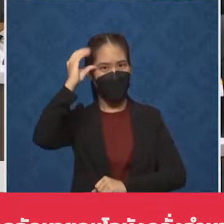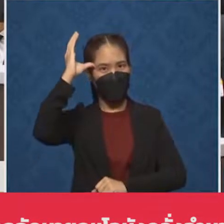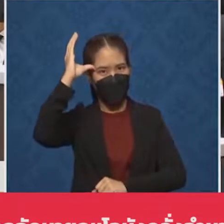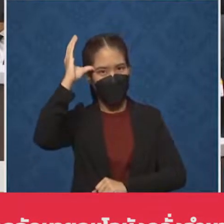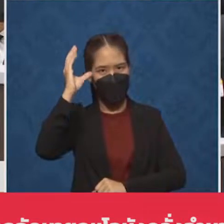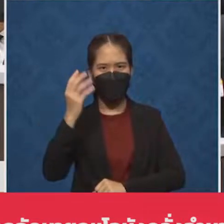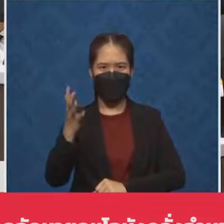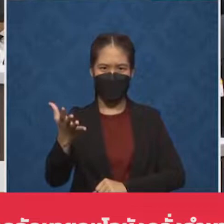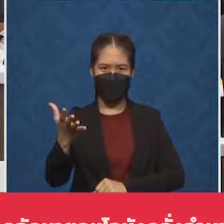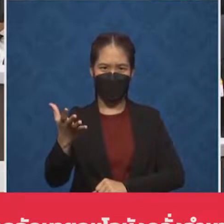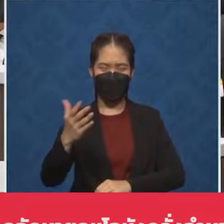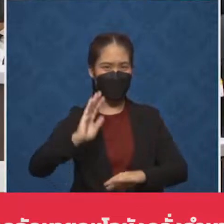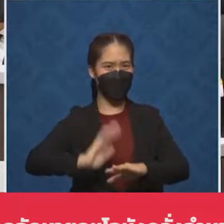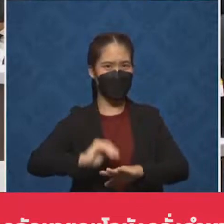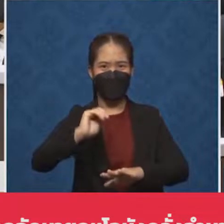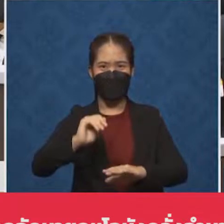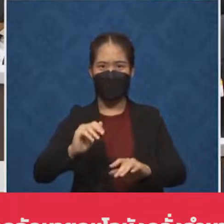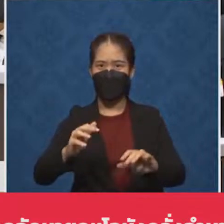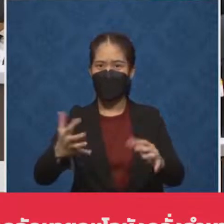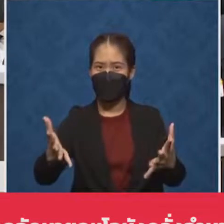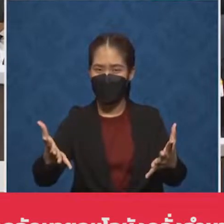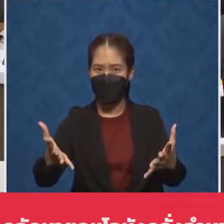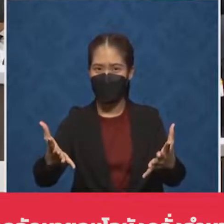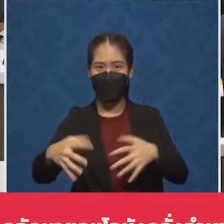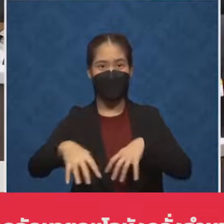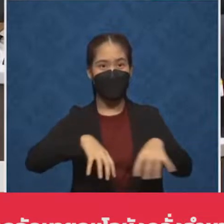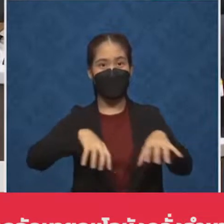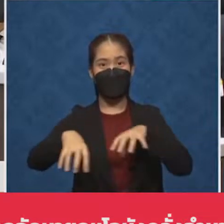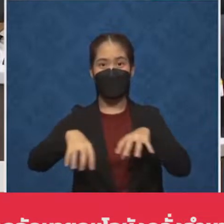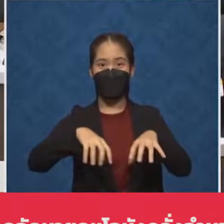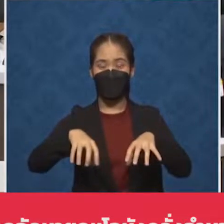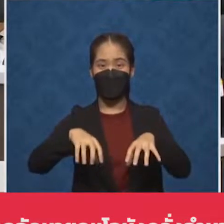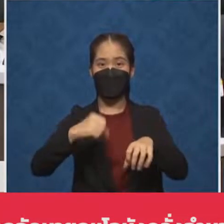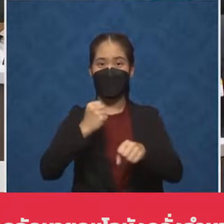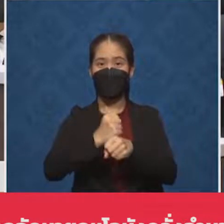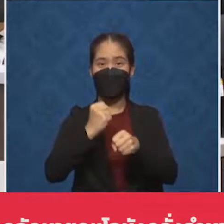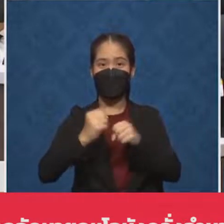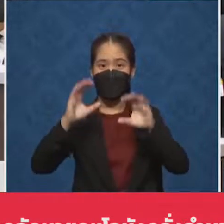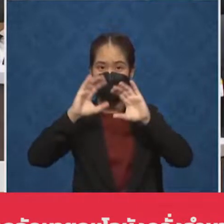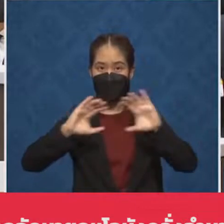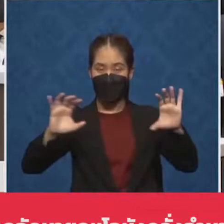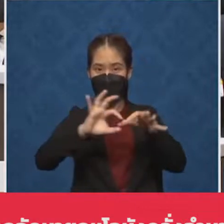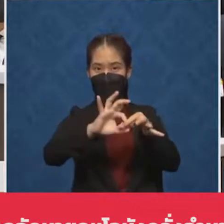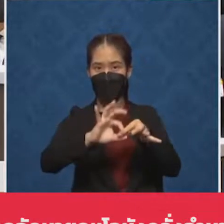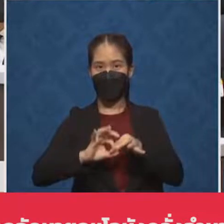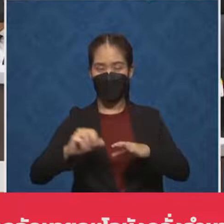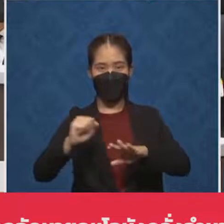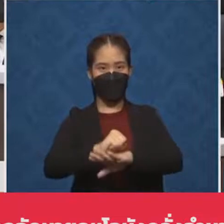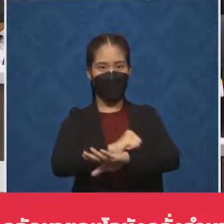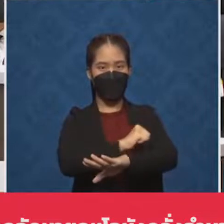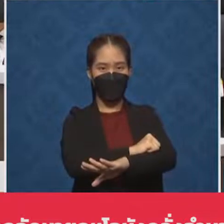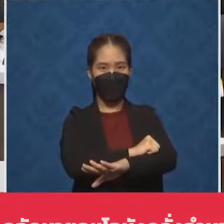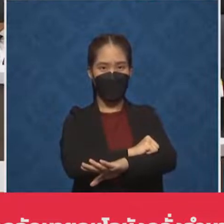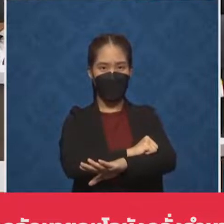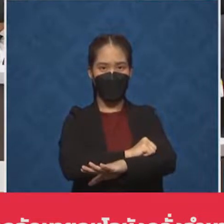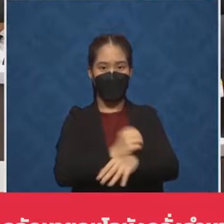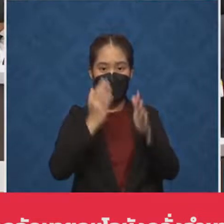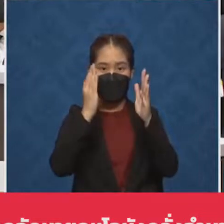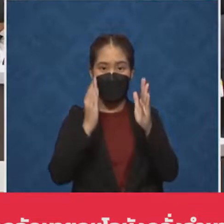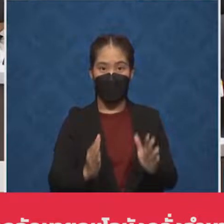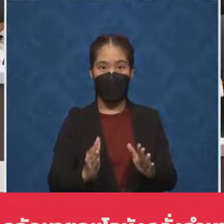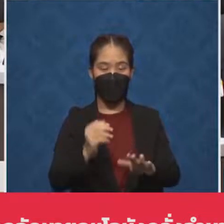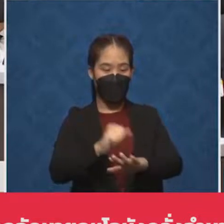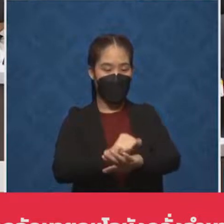เอกประยุทธ์จันทร์โอชานายกรัฐมนตรีและรัฐมนตรีว่าการกระทรวงกลาโหมเป็นผู้นำที่แก้ปัญหาแต่ถูกด่าประจำ